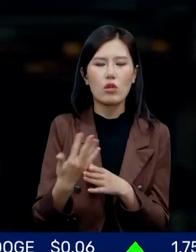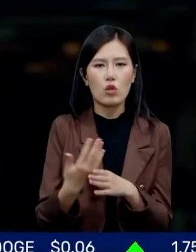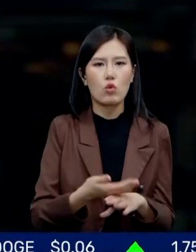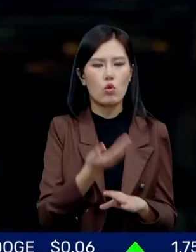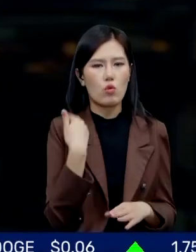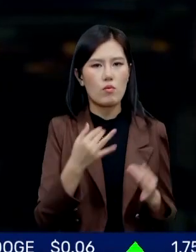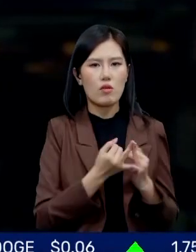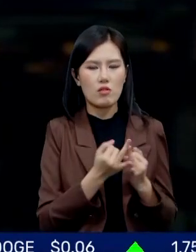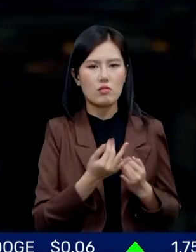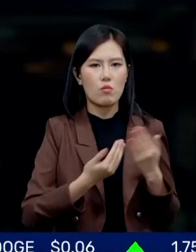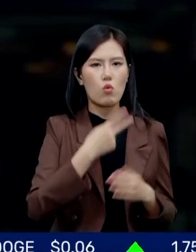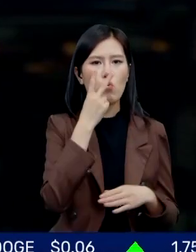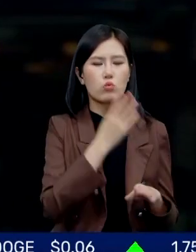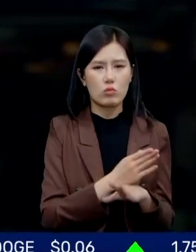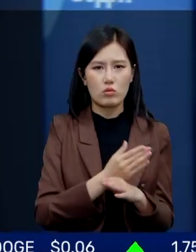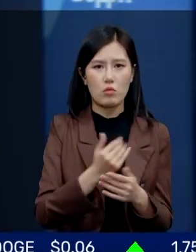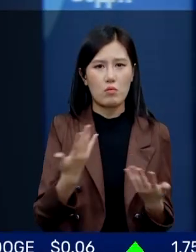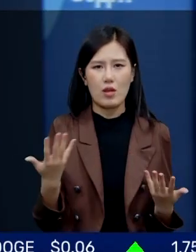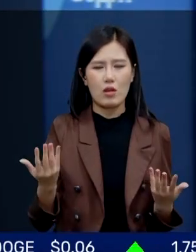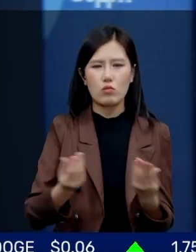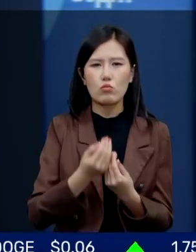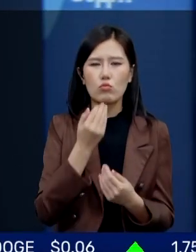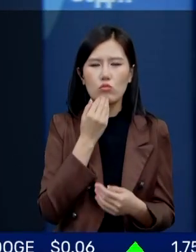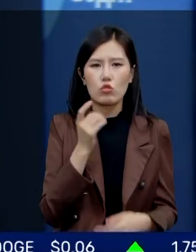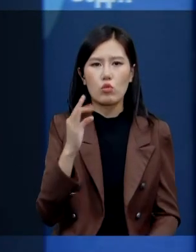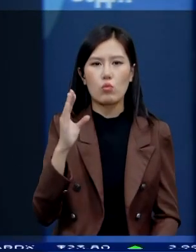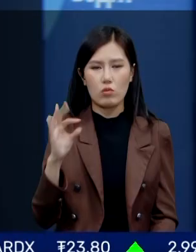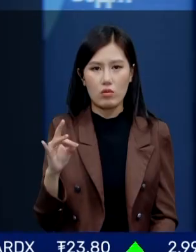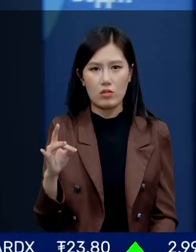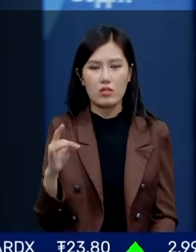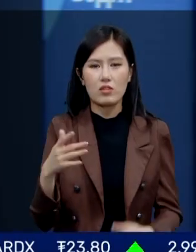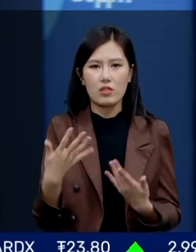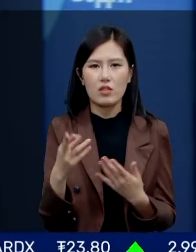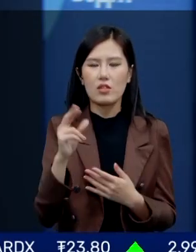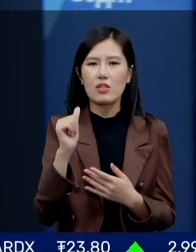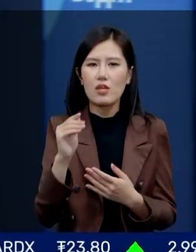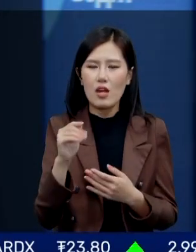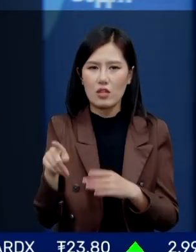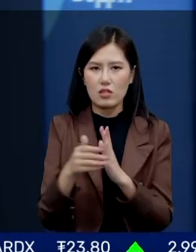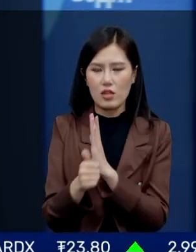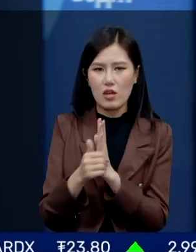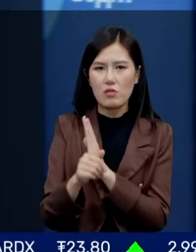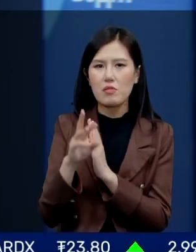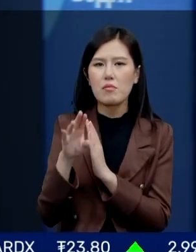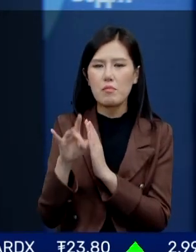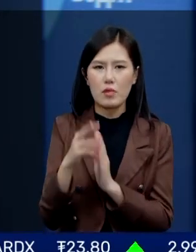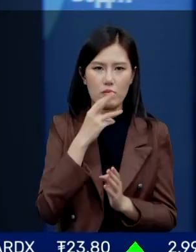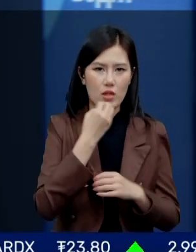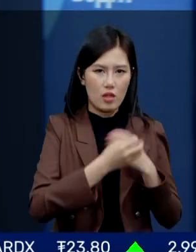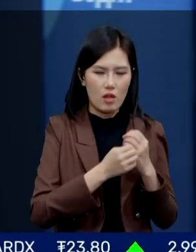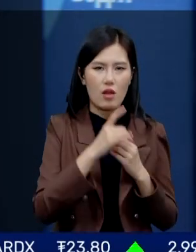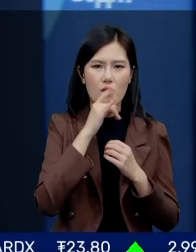юм хийжсэн гэдэг хүмүүс бол тэр болгоо таардгу. Тэгэхээр яг өөр чиглэлээр энэ үнэ суур ур чадварууд хүний хөгжлөнд чадна гэсэн үгний